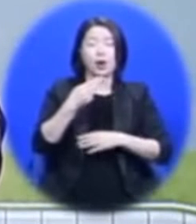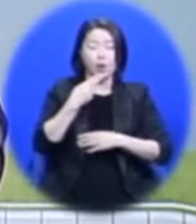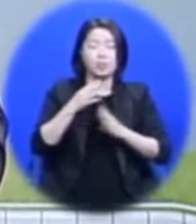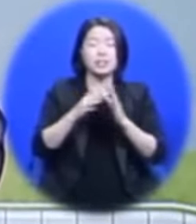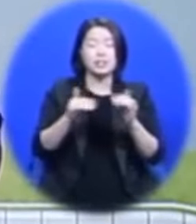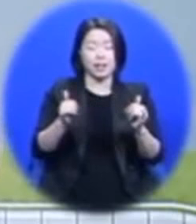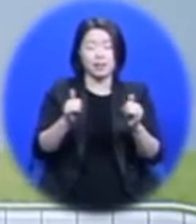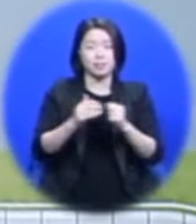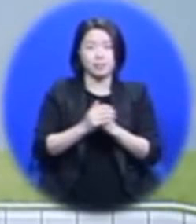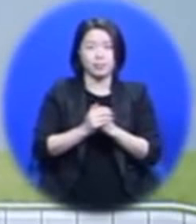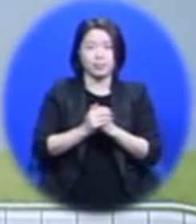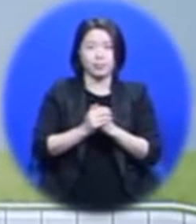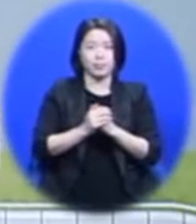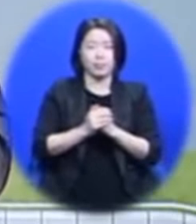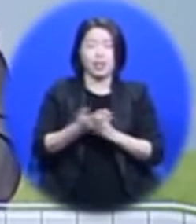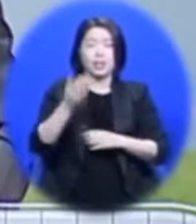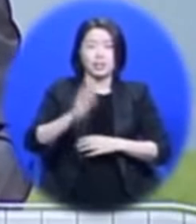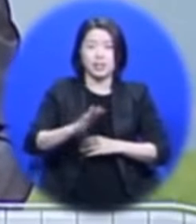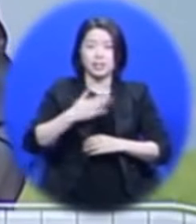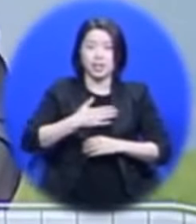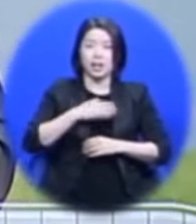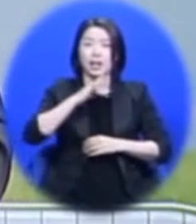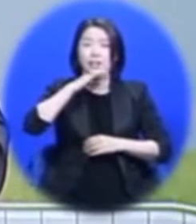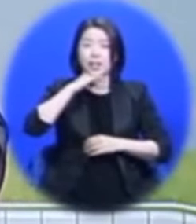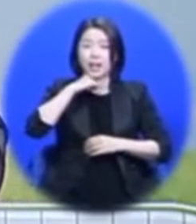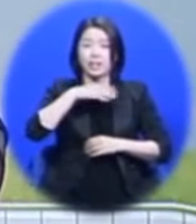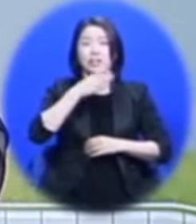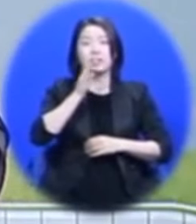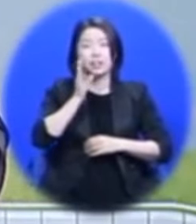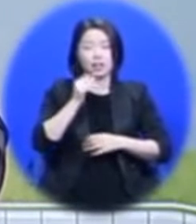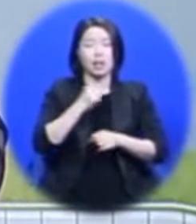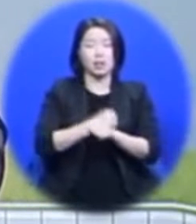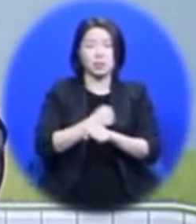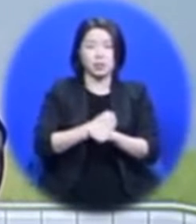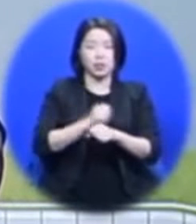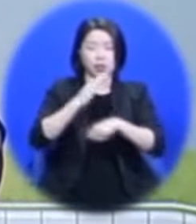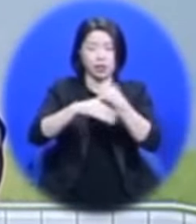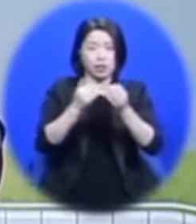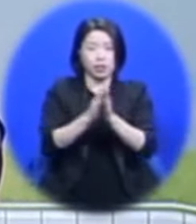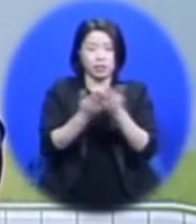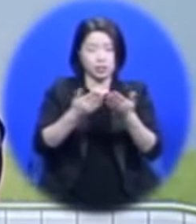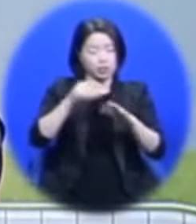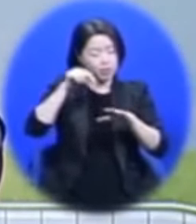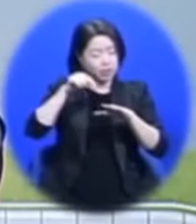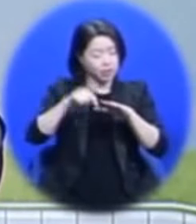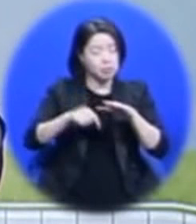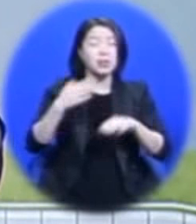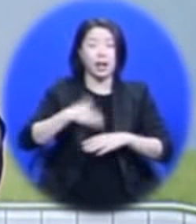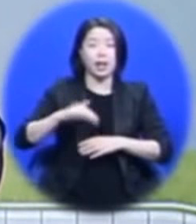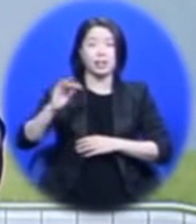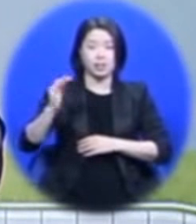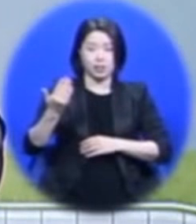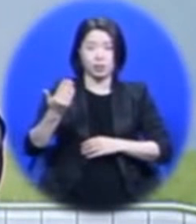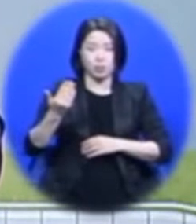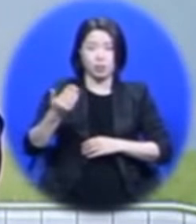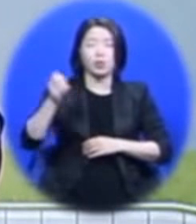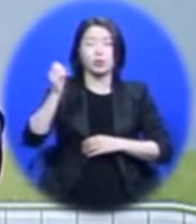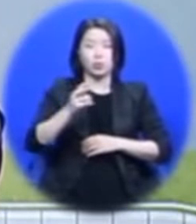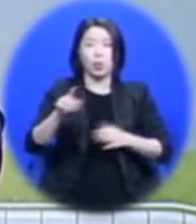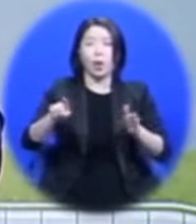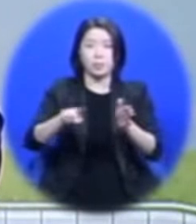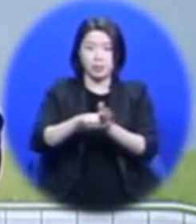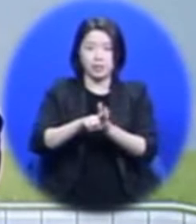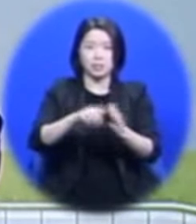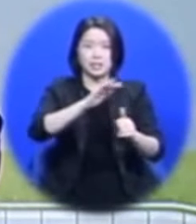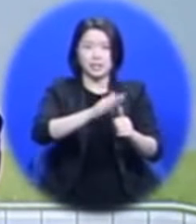사람이죠. 근데 제가 나이가 들면서 성경을 깊이 알게 되고 그리고는 믿음은